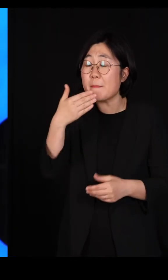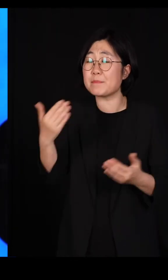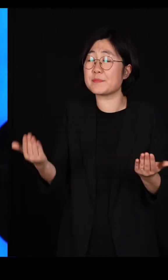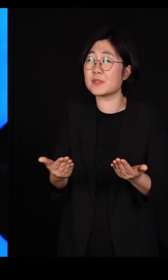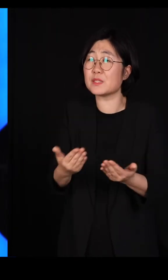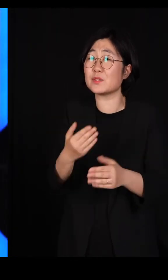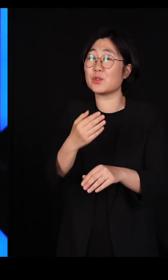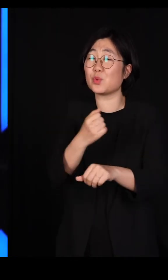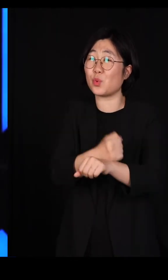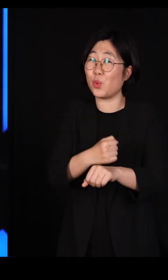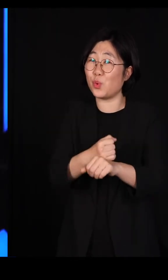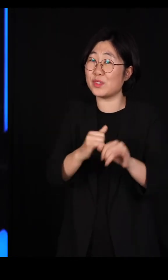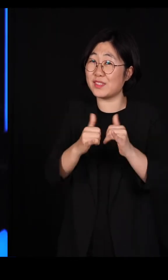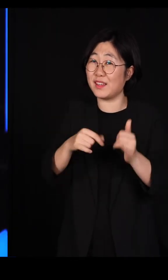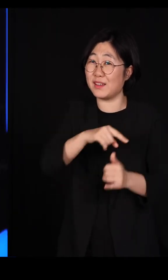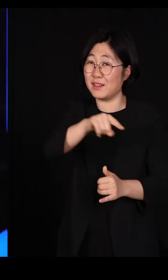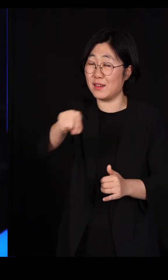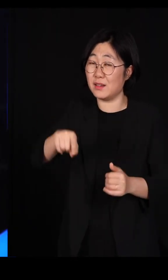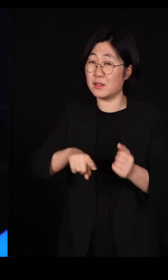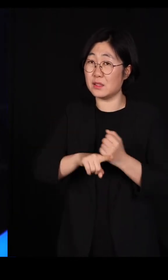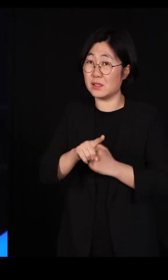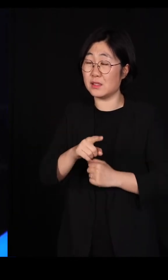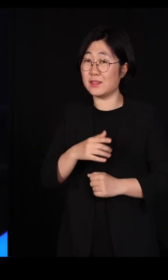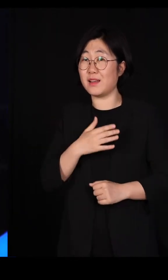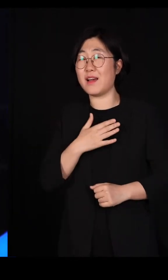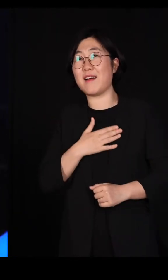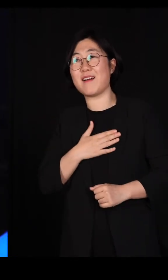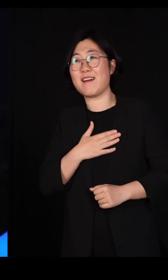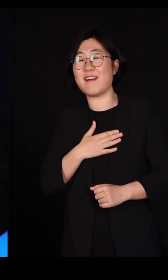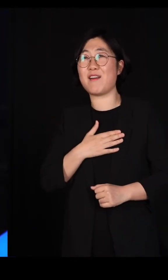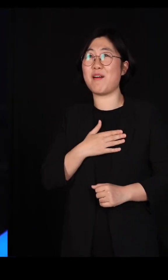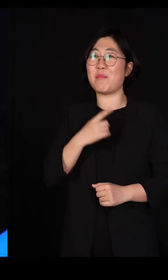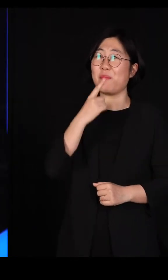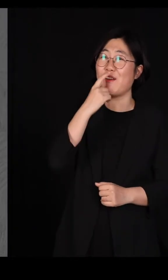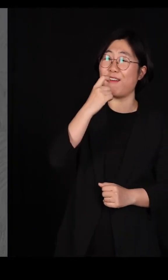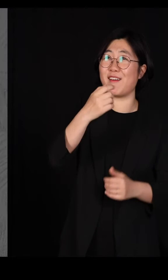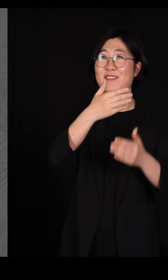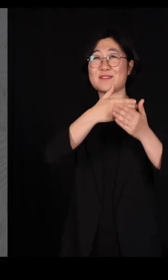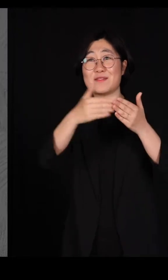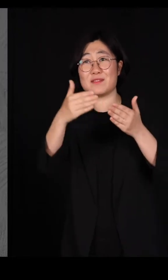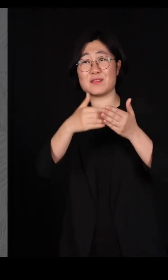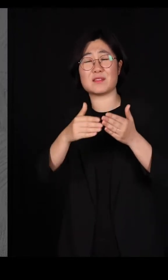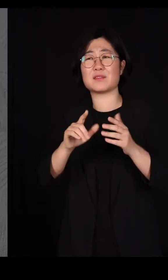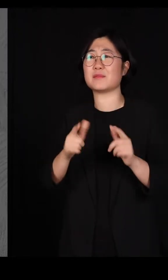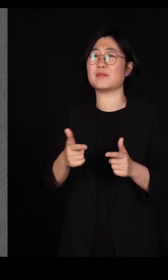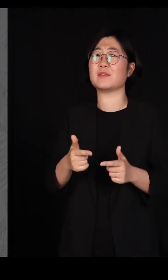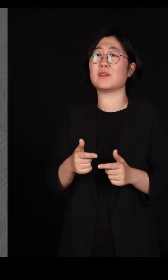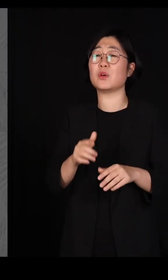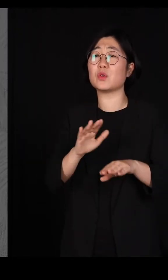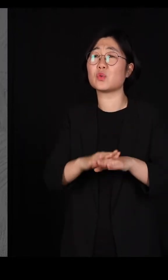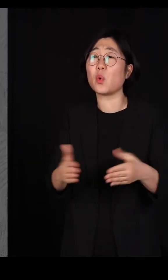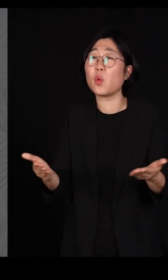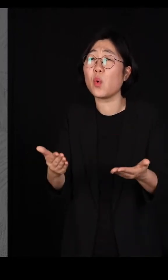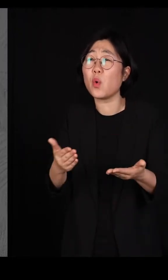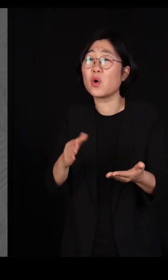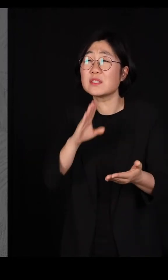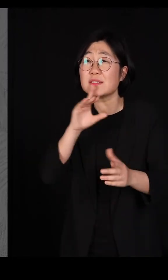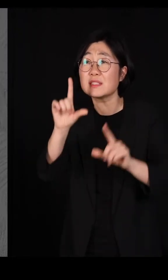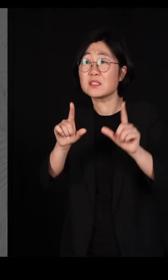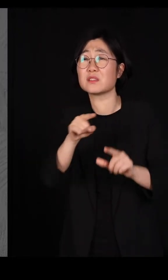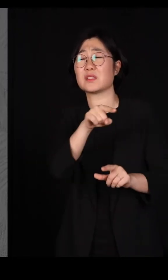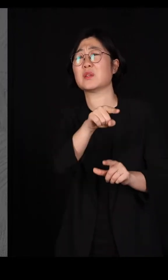대해서 우리가 감상적으로 낭만적으로 접근할 게 아니라 자 보십시오. 손노동의 실체는 바로 저